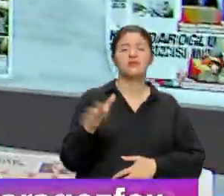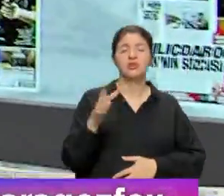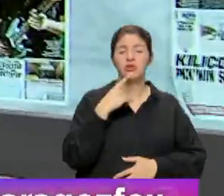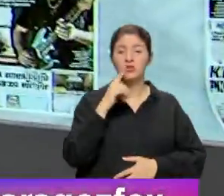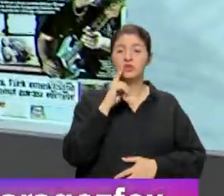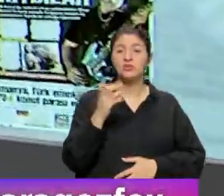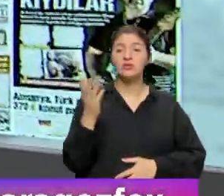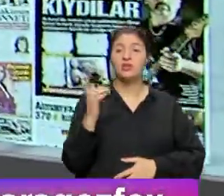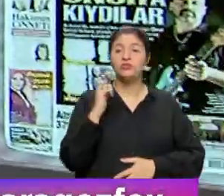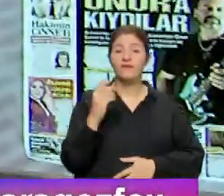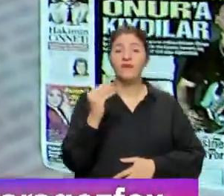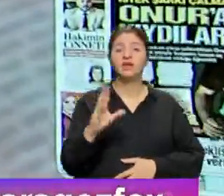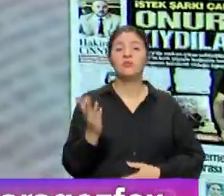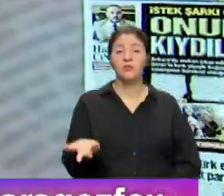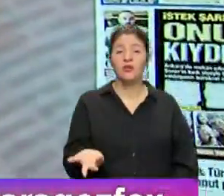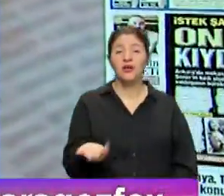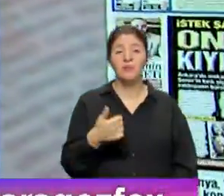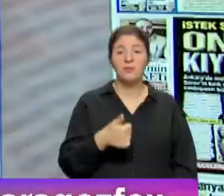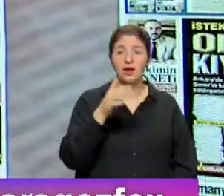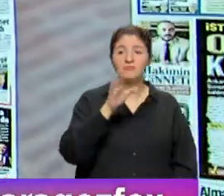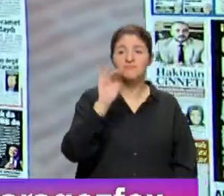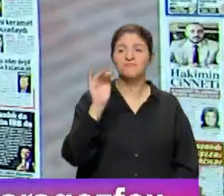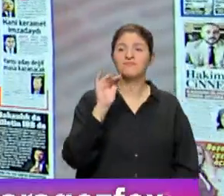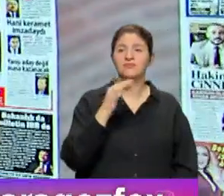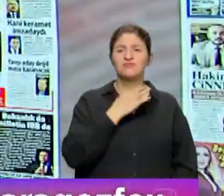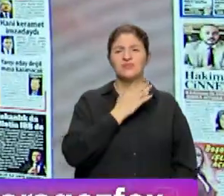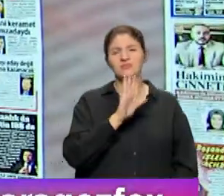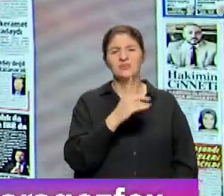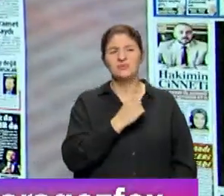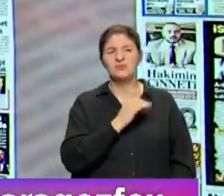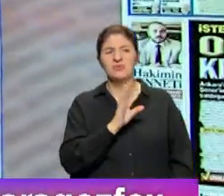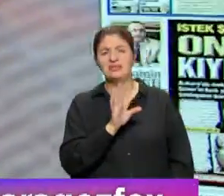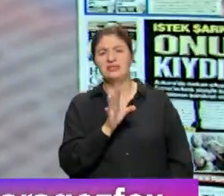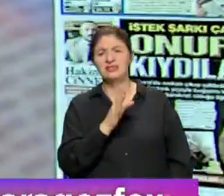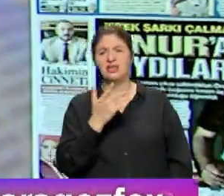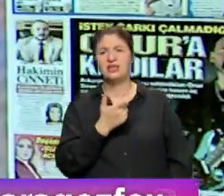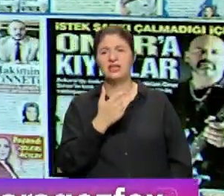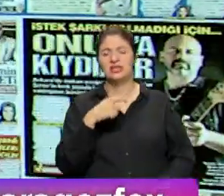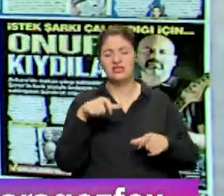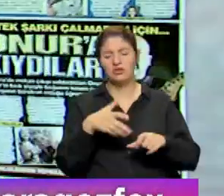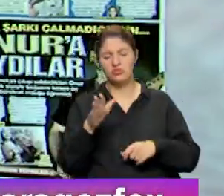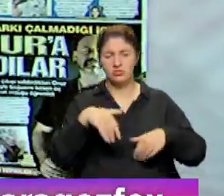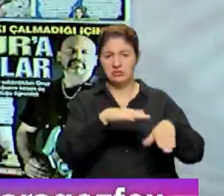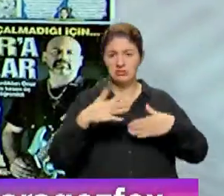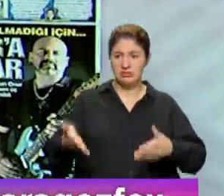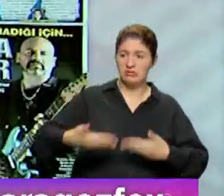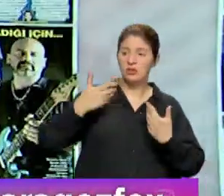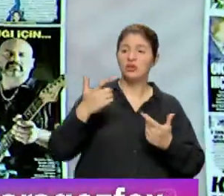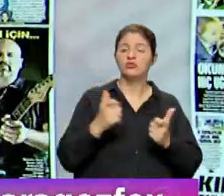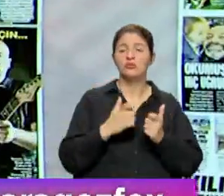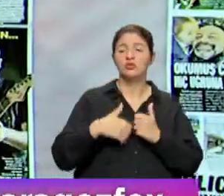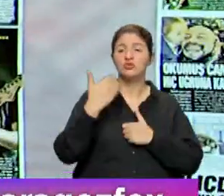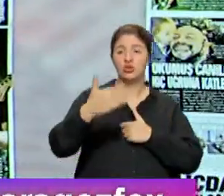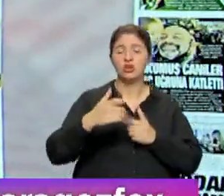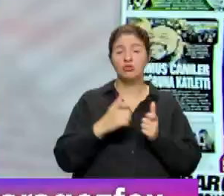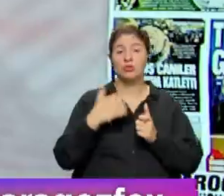sorduğunuzda da zaten cevap verilmiyor Bakanlara gidiyorsunuz rica ederiz Hani soru sormayın ya salondan çıkartırlar ya da toplantı sonrasında